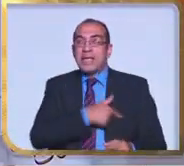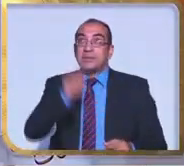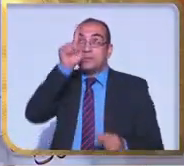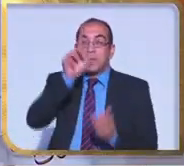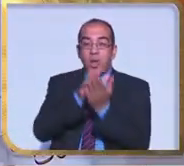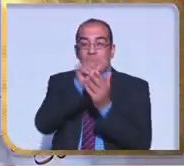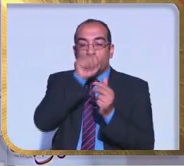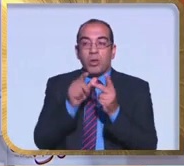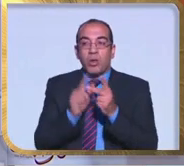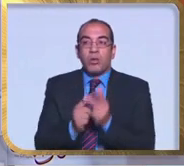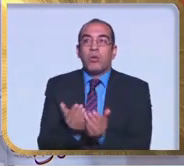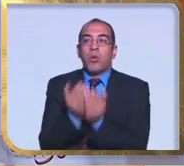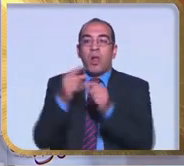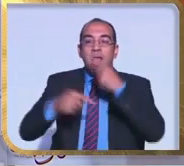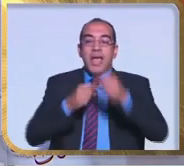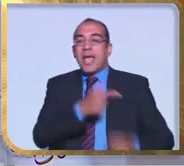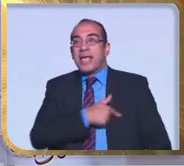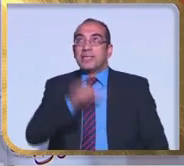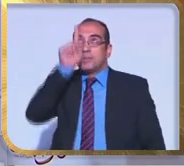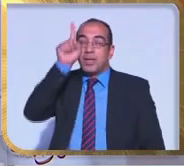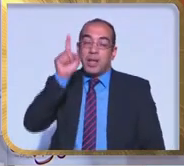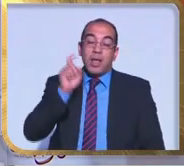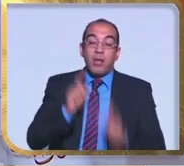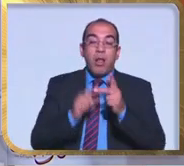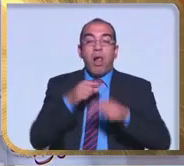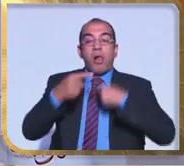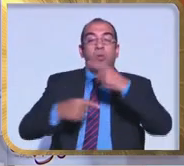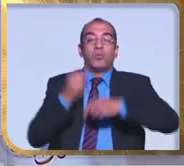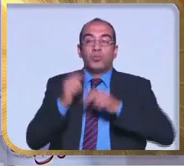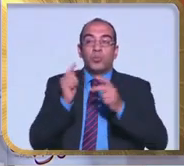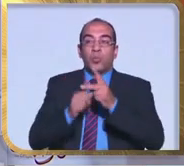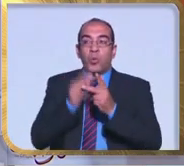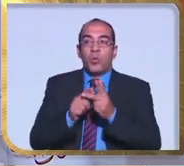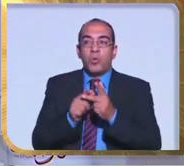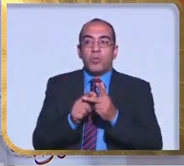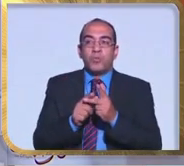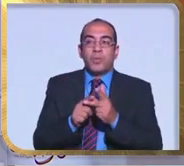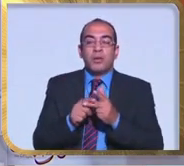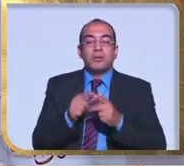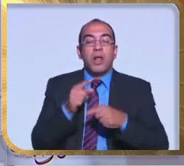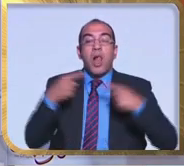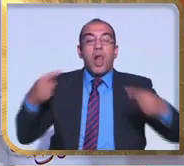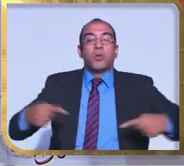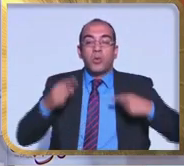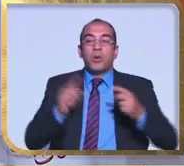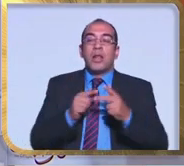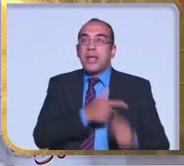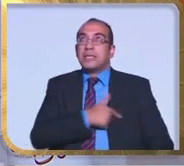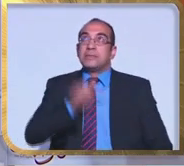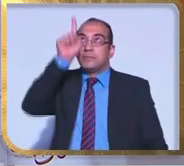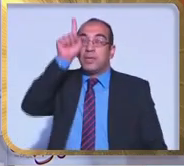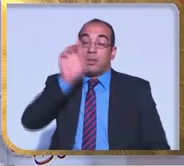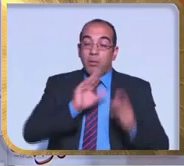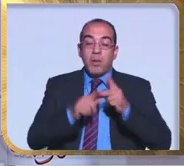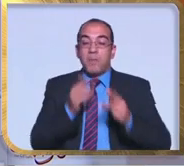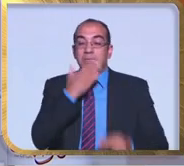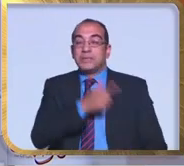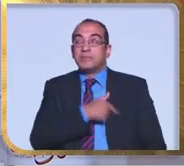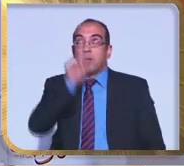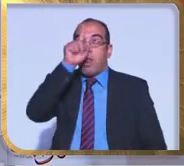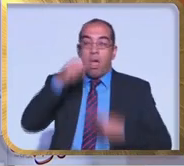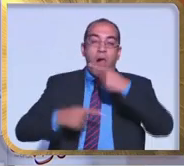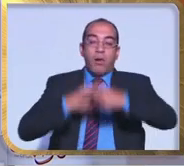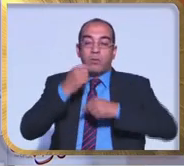وتعالى، إنه يردده في كل حاجة بتجري في الدنيا، ما يبقاش بيجري كده يعني اسم الله في